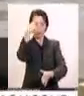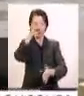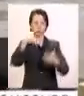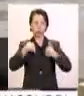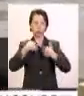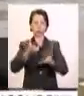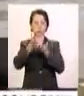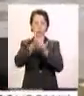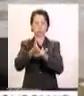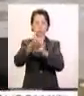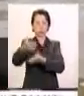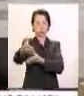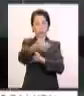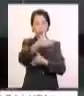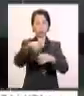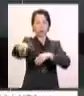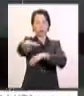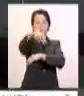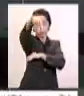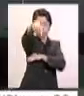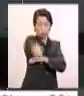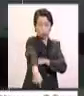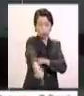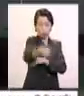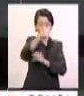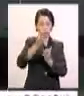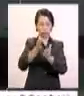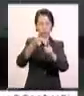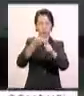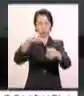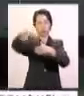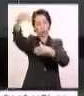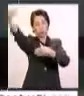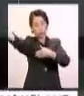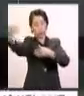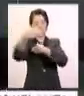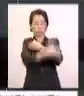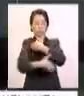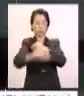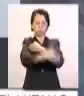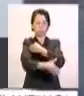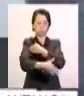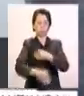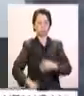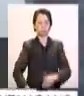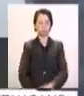mewujudkan pelabuhan perikanan laut dalam untuk kapal dari luar negara.